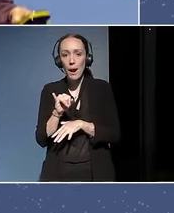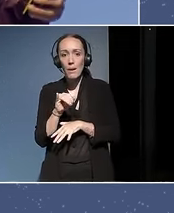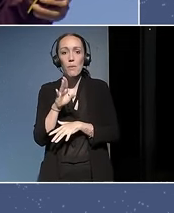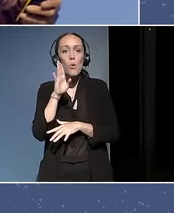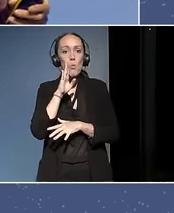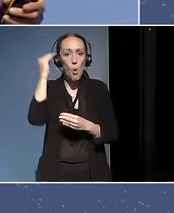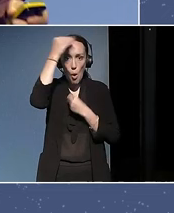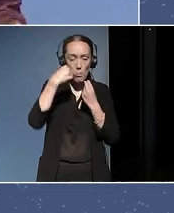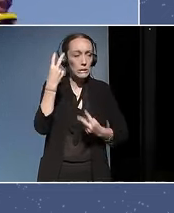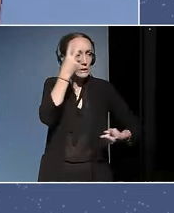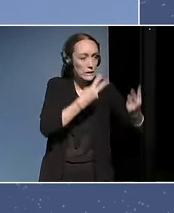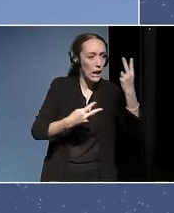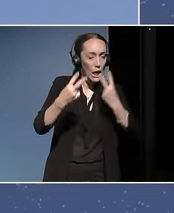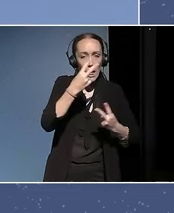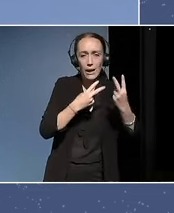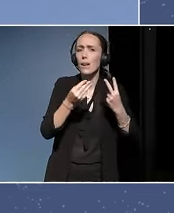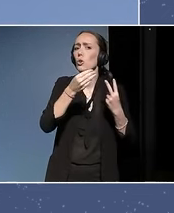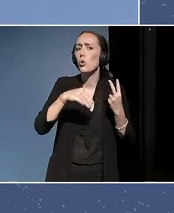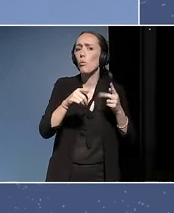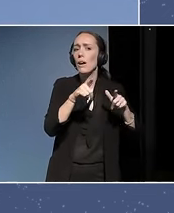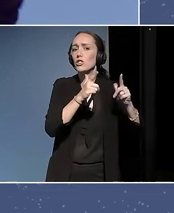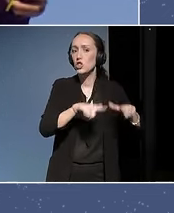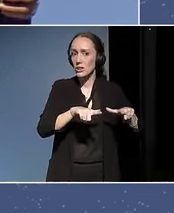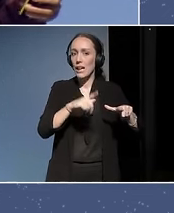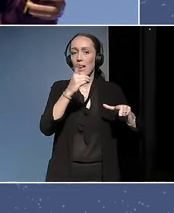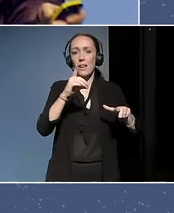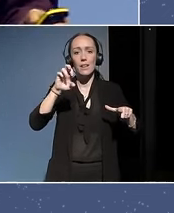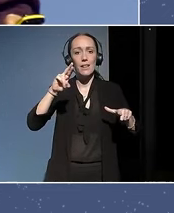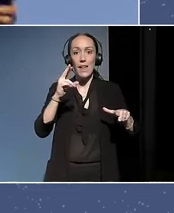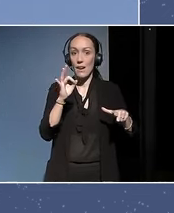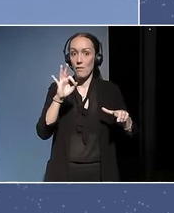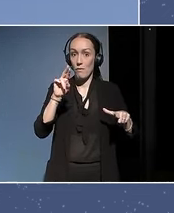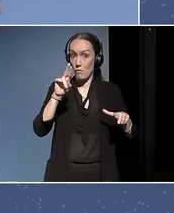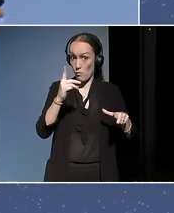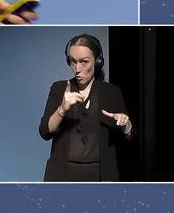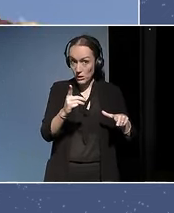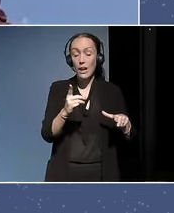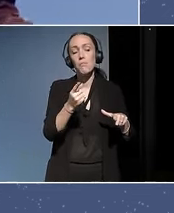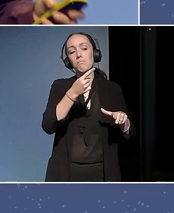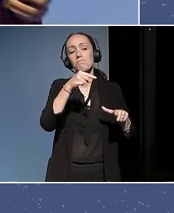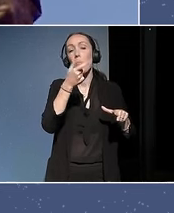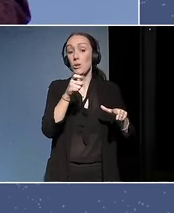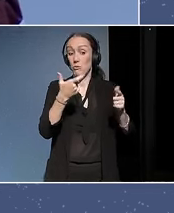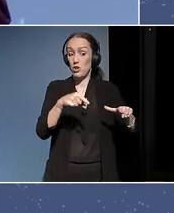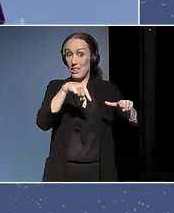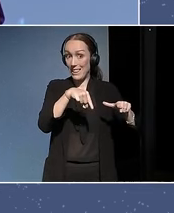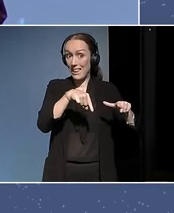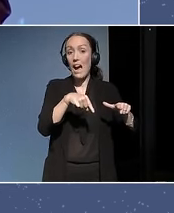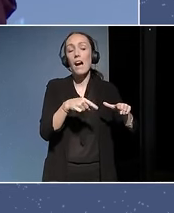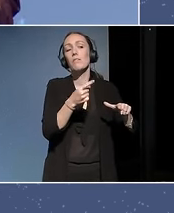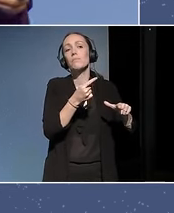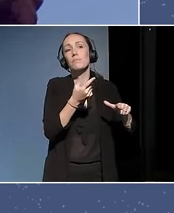dintorni di airfood che è la cittadina Dove vivono le persone la maggior parte delle persone che trovano fossili di dinosauri in